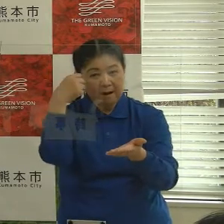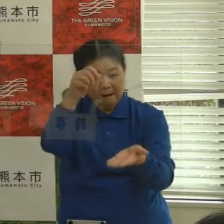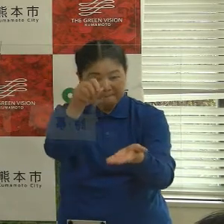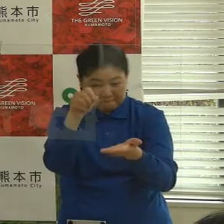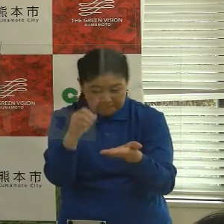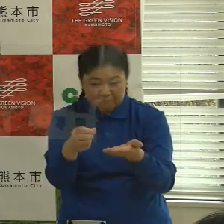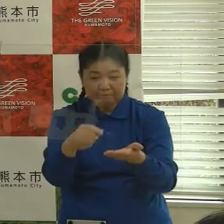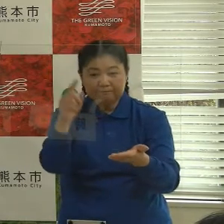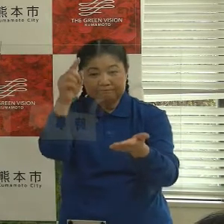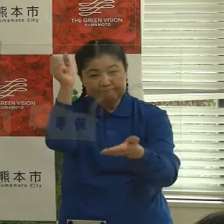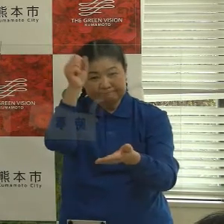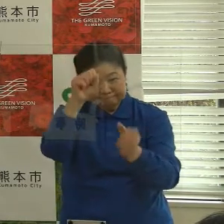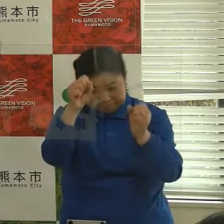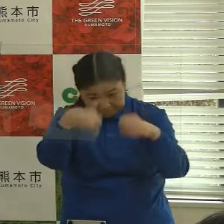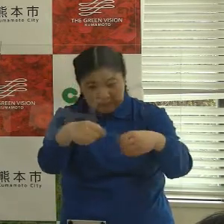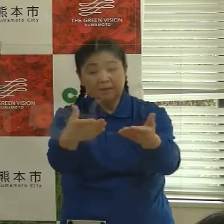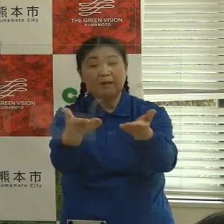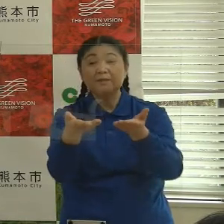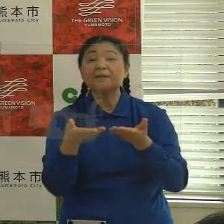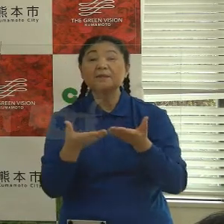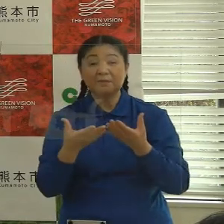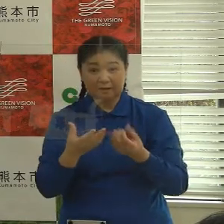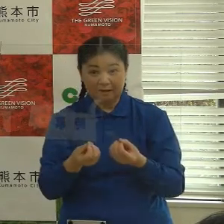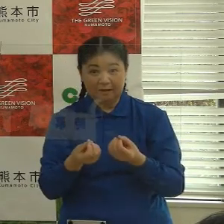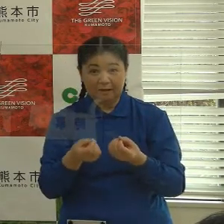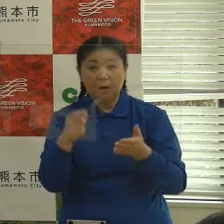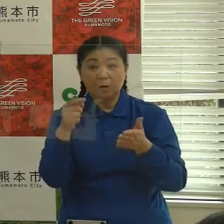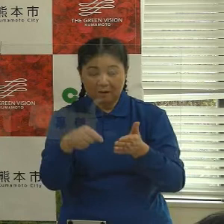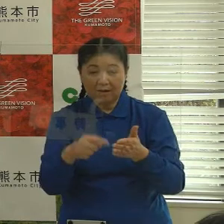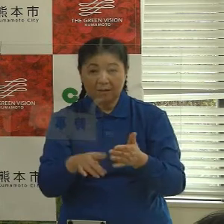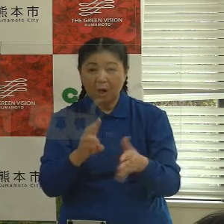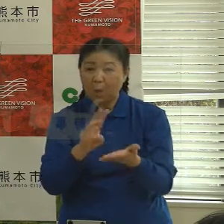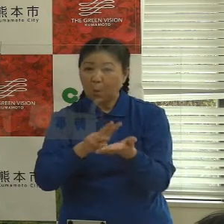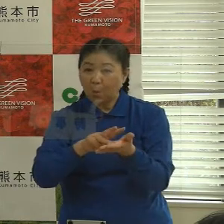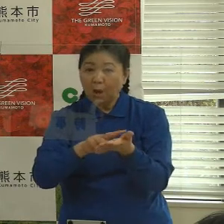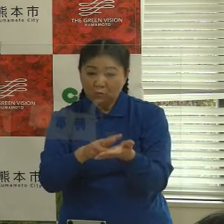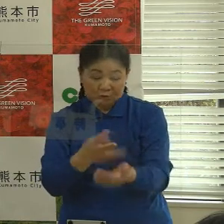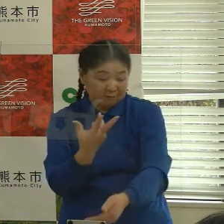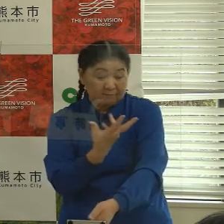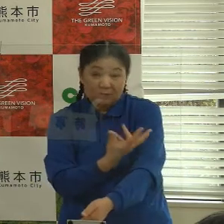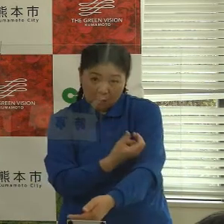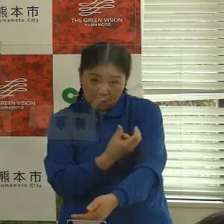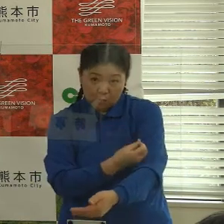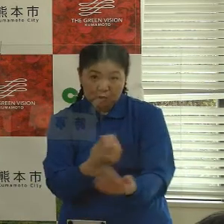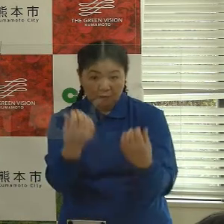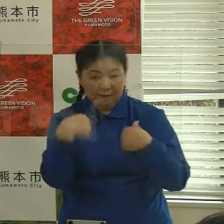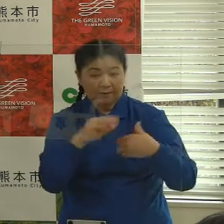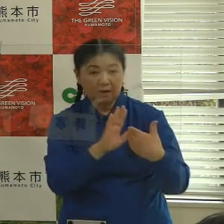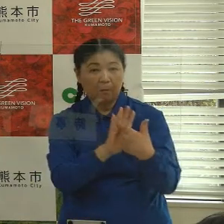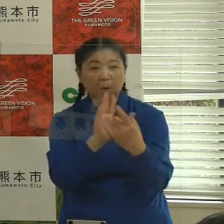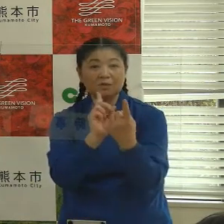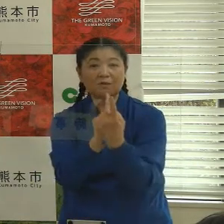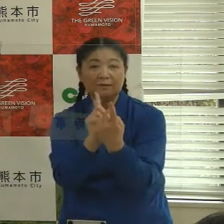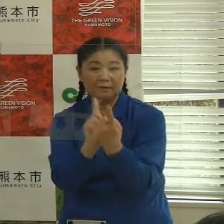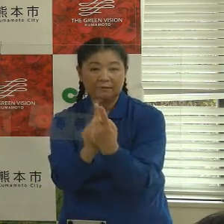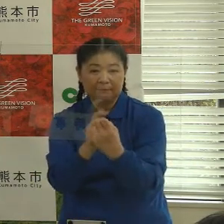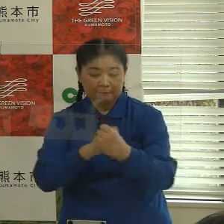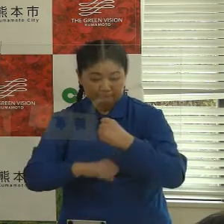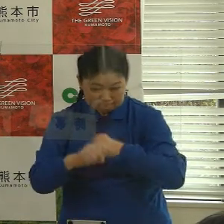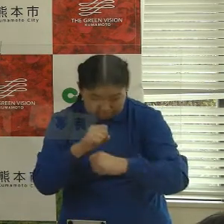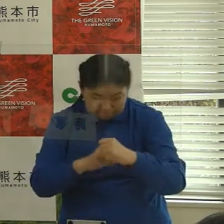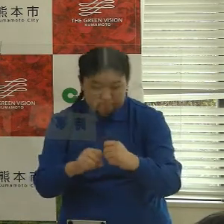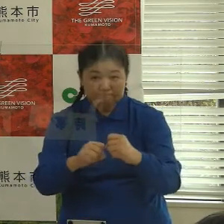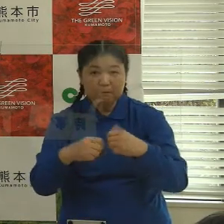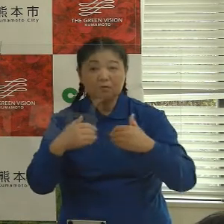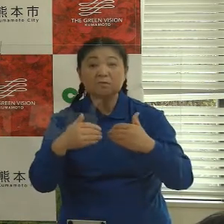て可決をいただきました。これによりましてワクチン接種など感染防止対策に全力で取り組み